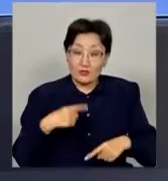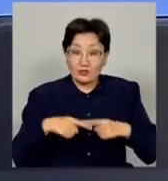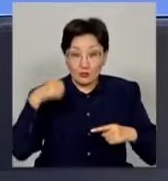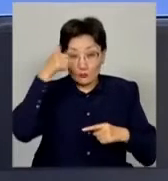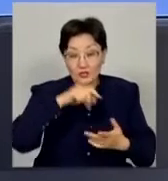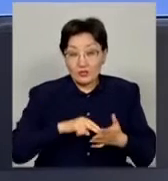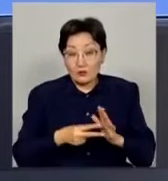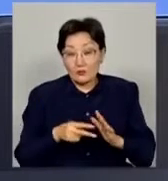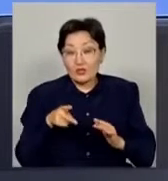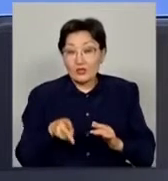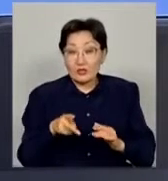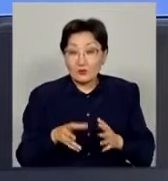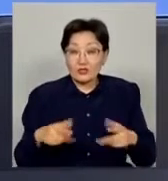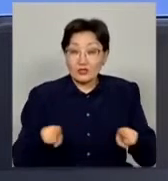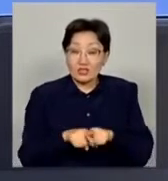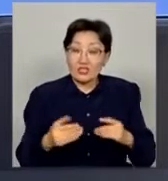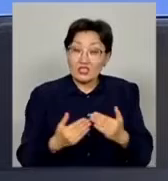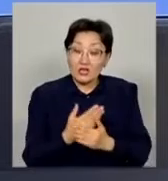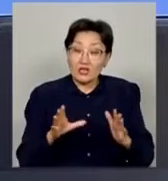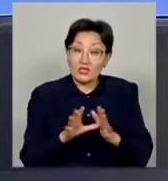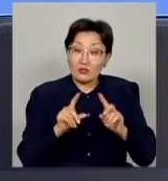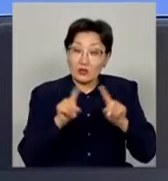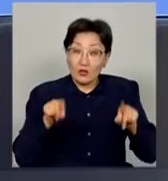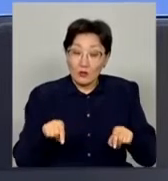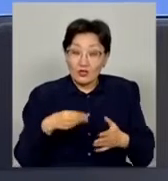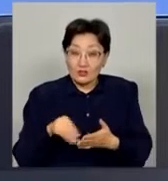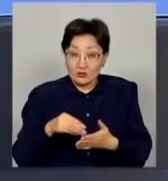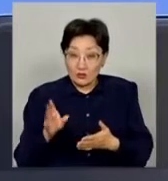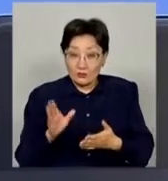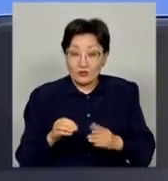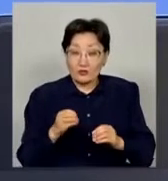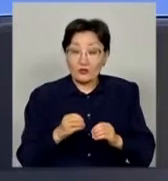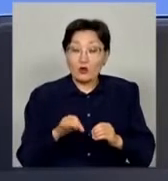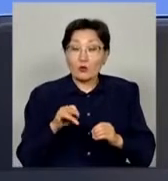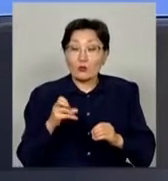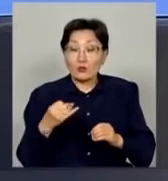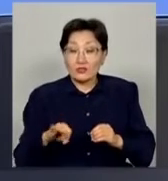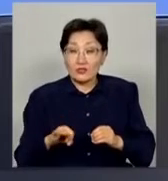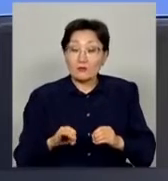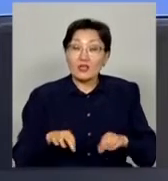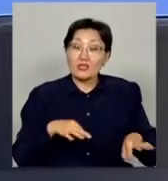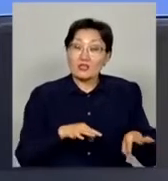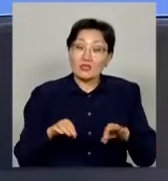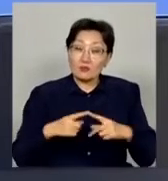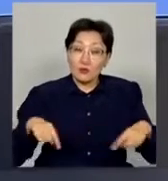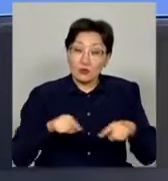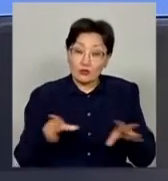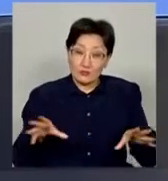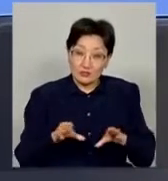жоспарлап отырғанымыз 2000-дай осындай жаңа табло келеді. Қазір ана қағырасына онаймен жаңа транспортный холдингпен қосылып,